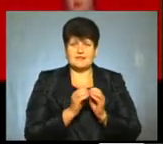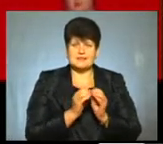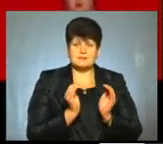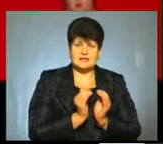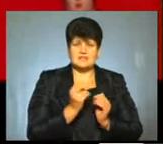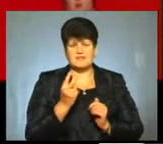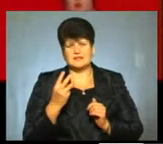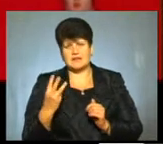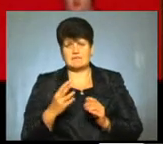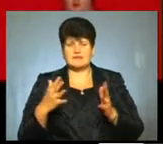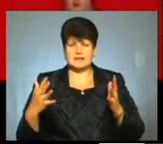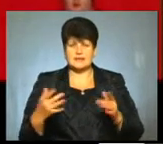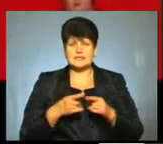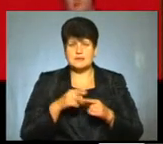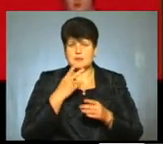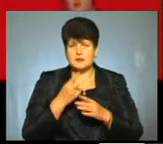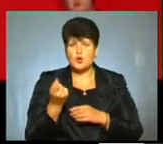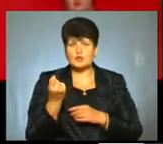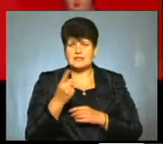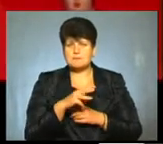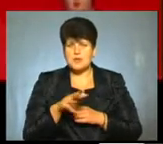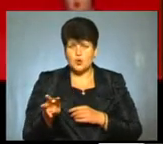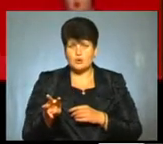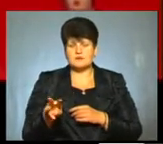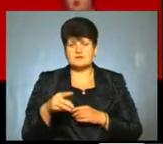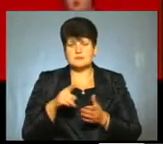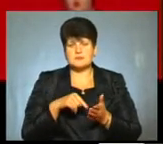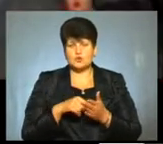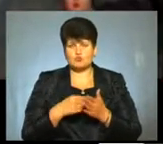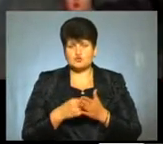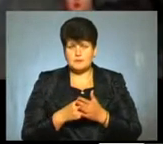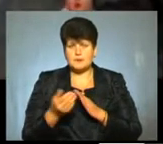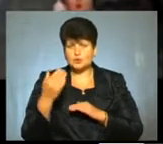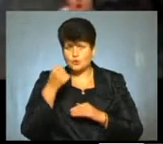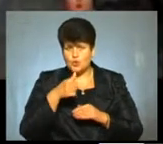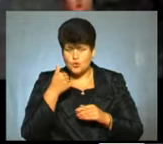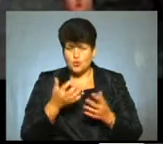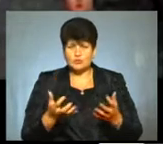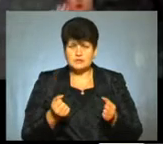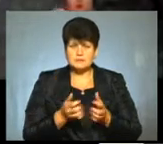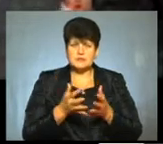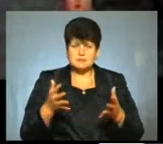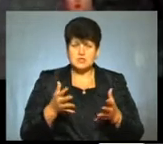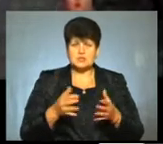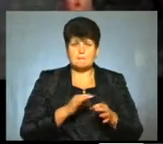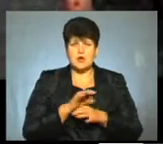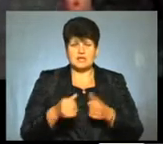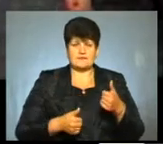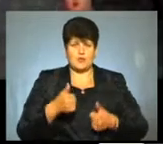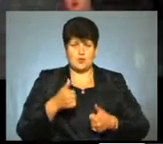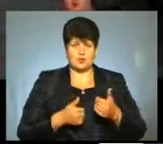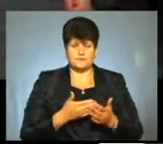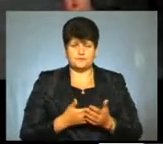10 малих та 2-3 великих. На це передбачено 11 мільйонів з міського бюджету. Минулого року отримали більше проектів на конкурс,